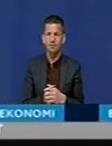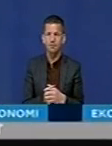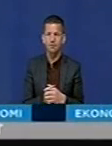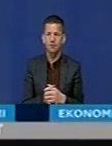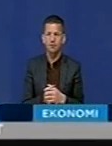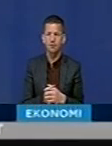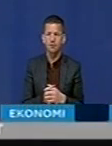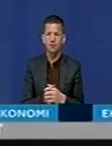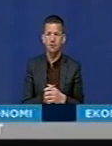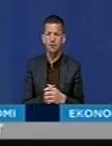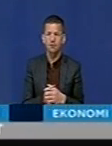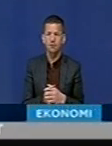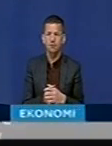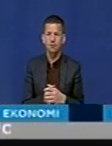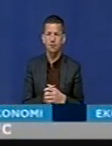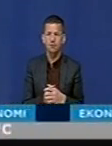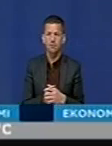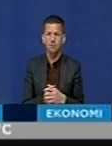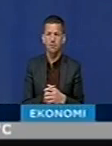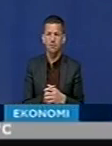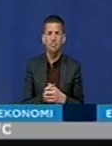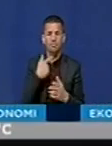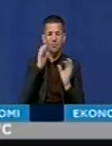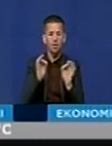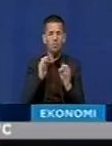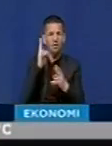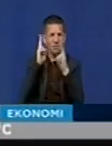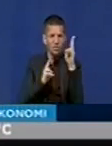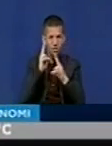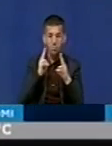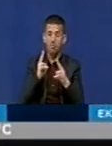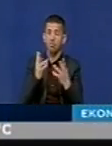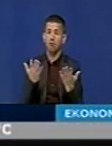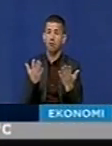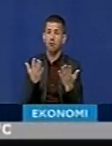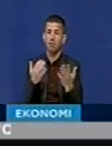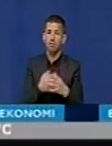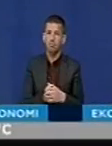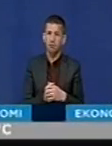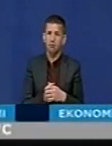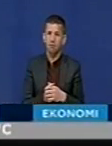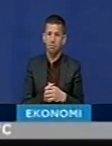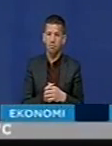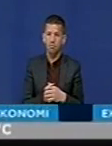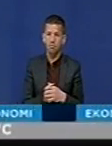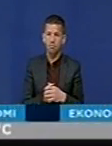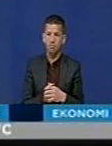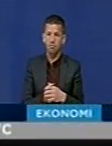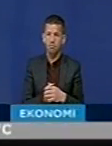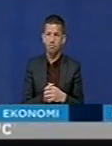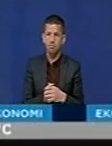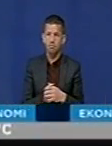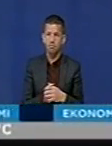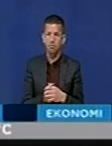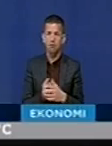Edhe njerë, zotri Haradinaj, po i shumë fut në rrjedhë normale, diskutime pastaj urdhra dhe njerë. Une